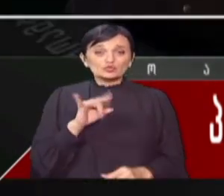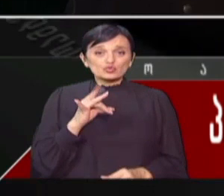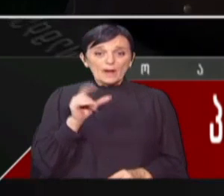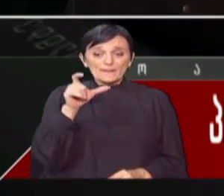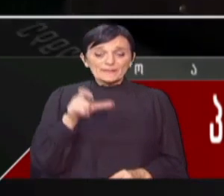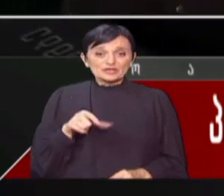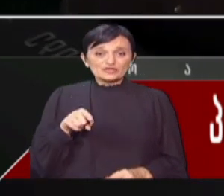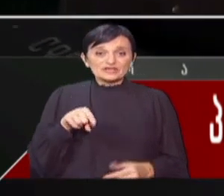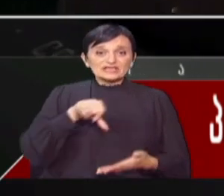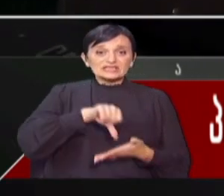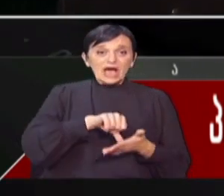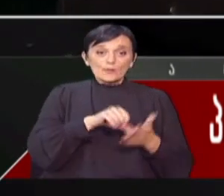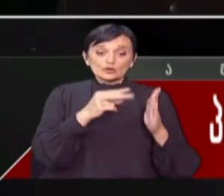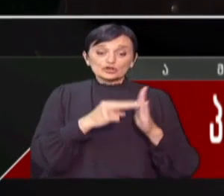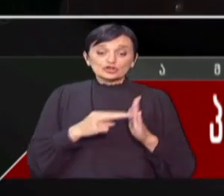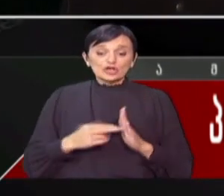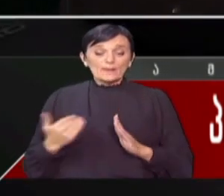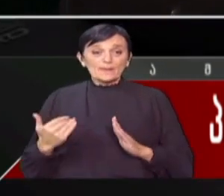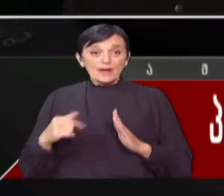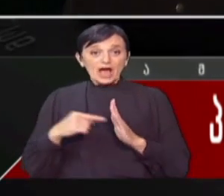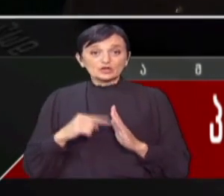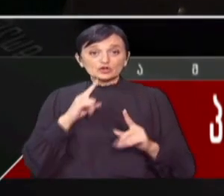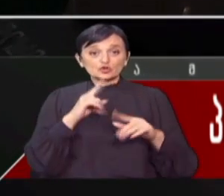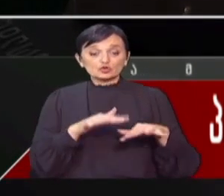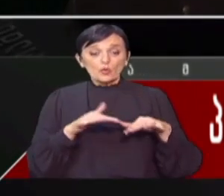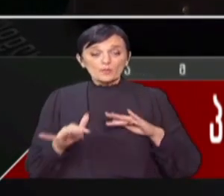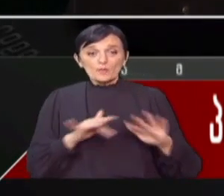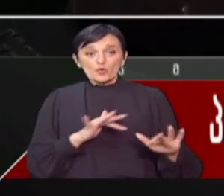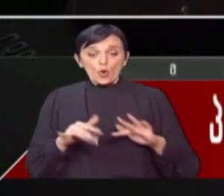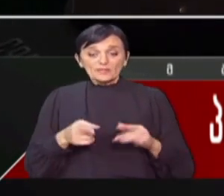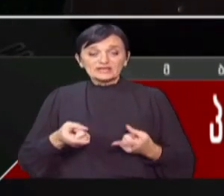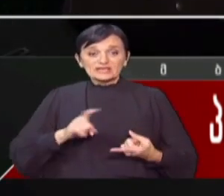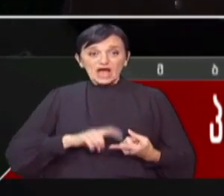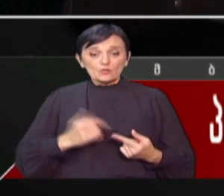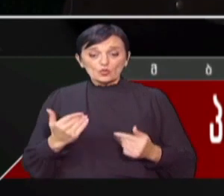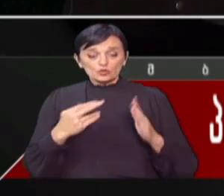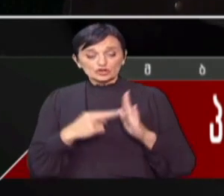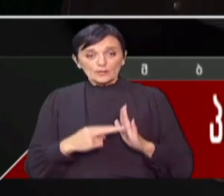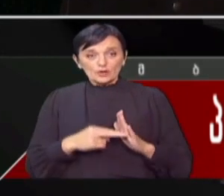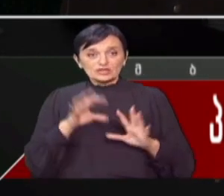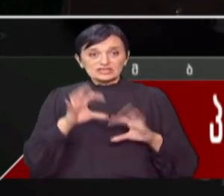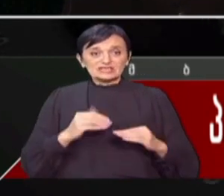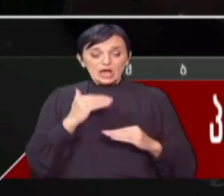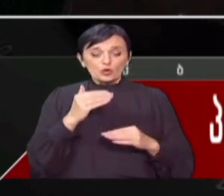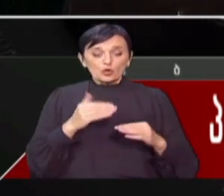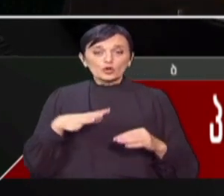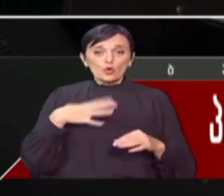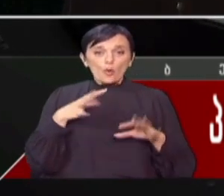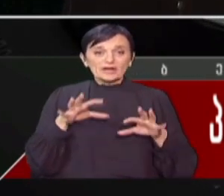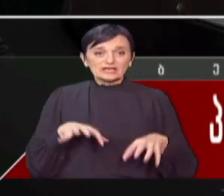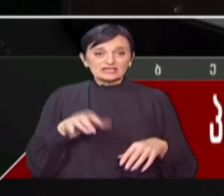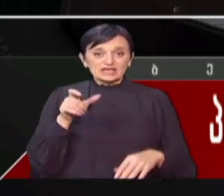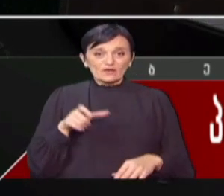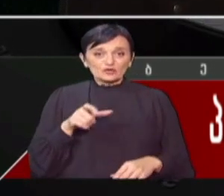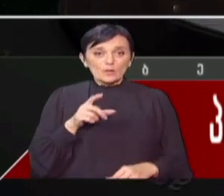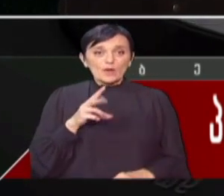Zurabishvili armomat, că ne bișepa seba stomis mimdinare obasa de proces, da, ca și sa Constituția sa samartlos qopili tavshdomare.